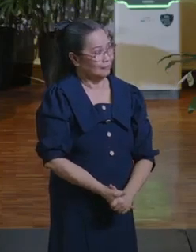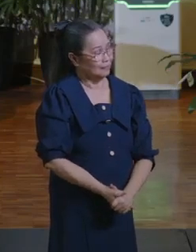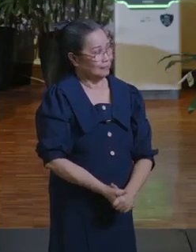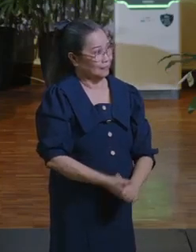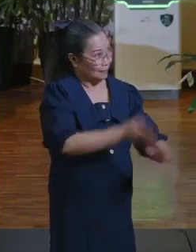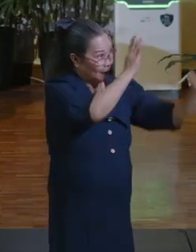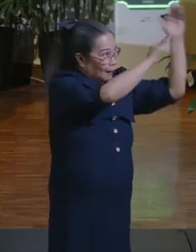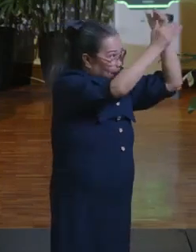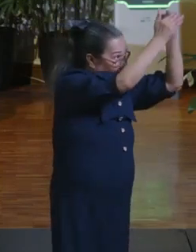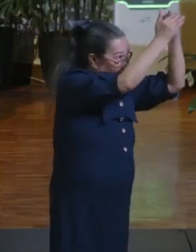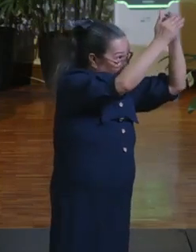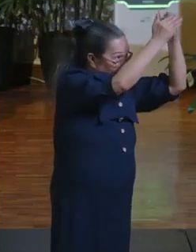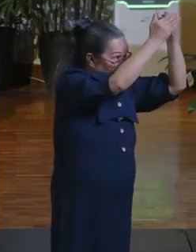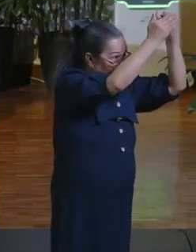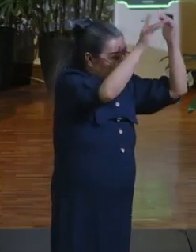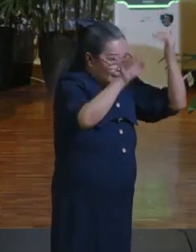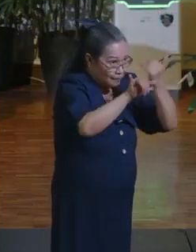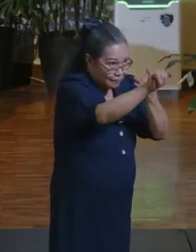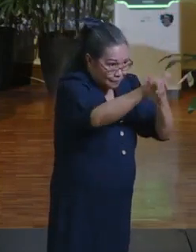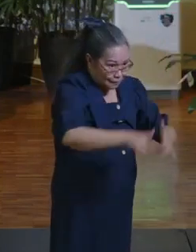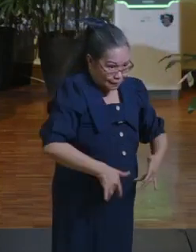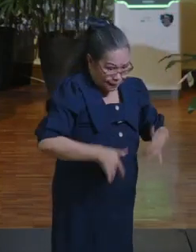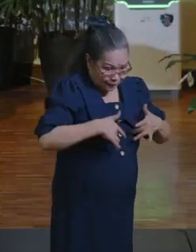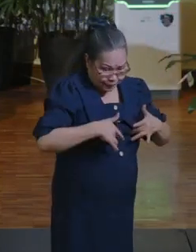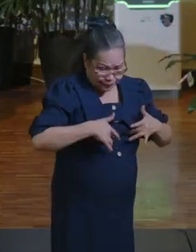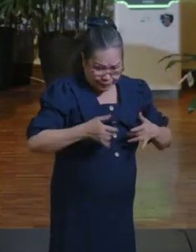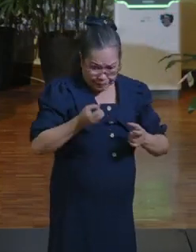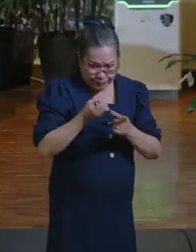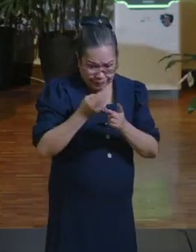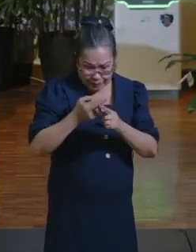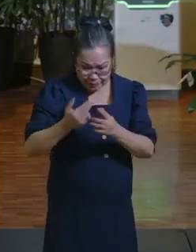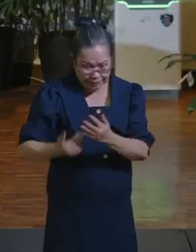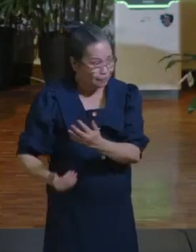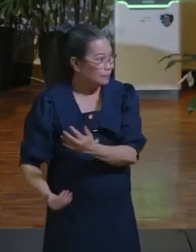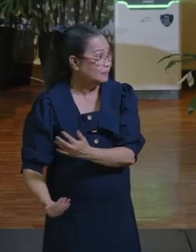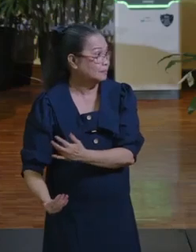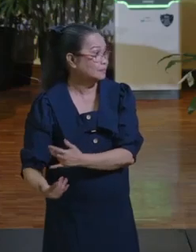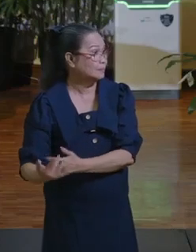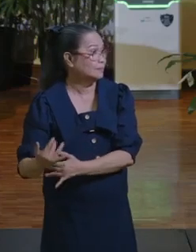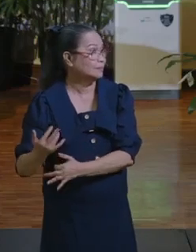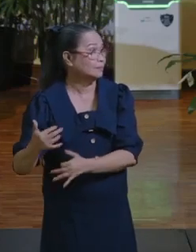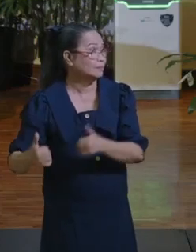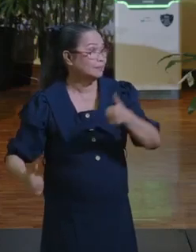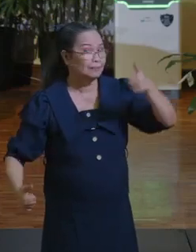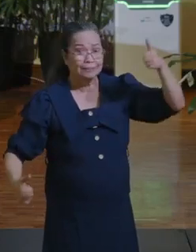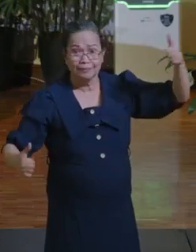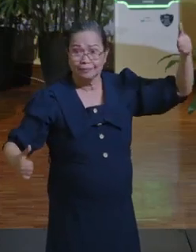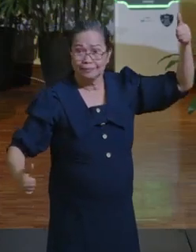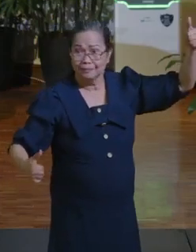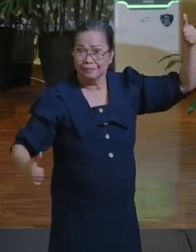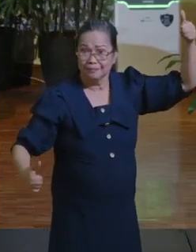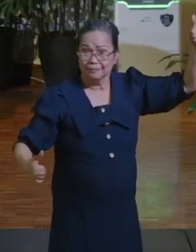ng ating Diyos o malayo sa Kanya?